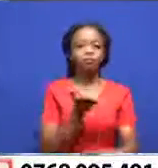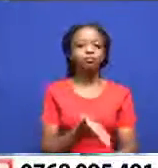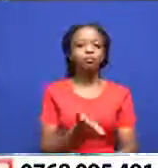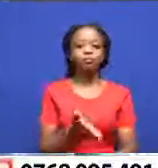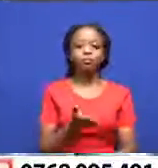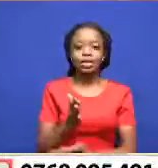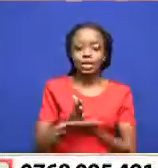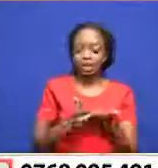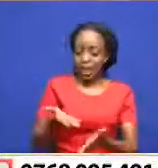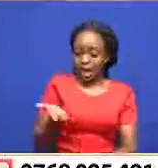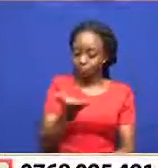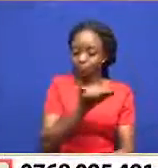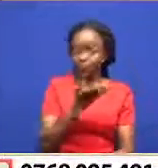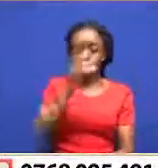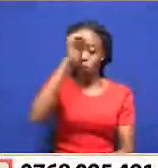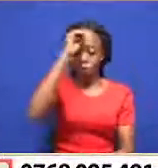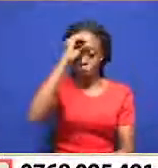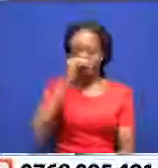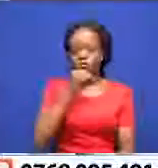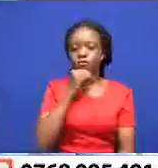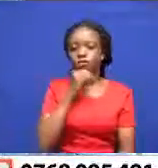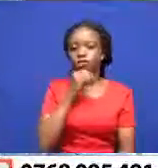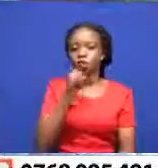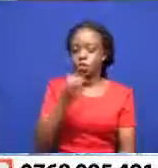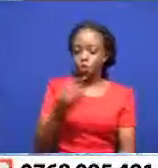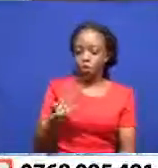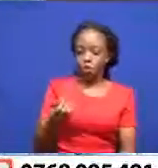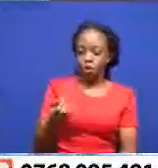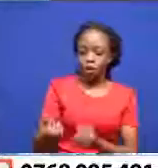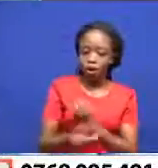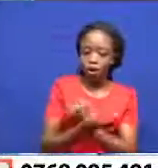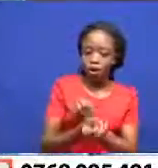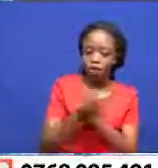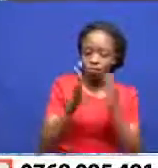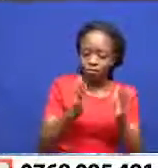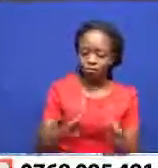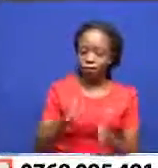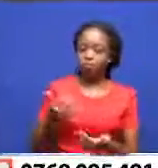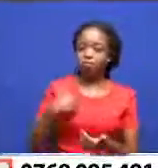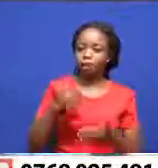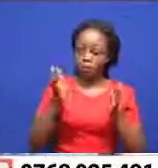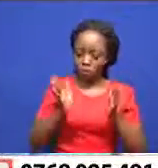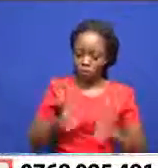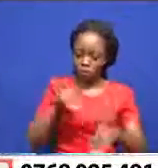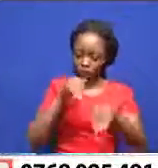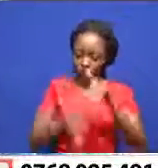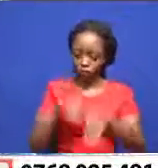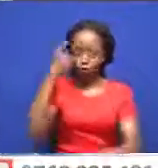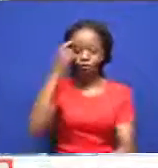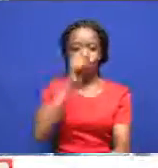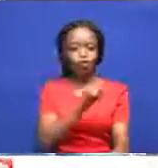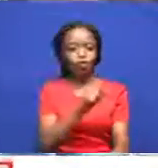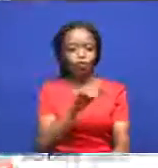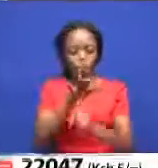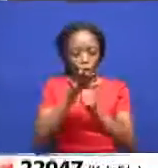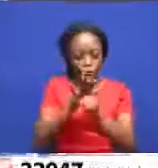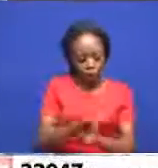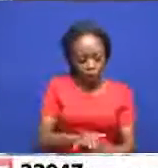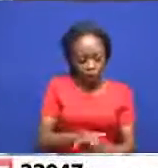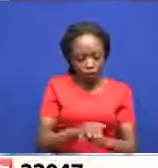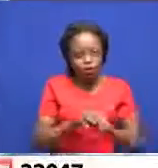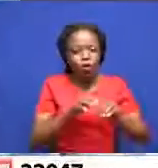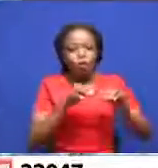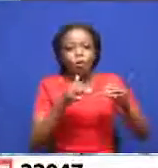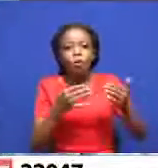si ni mayatima. Sasa wewe ni kansela, si ndio tulikuweka kwa kiti? Tulikuweka kwa kiti utudhulumu